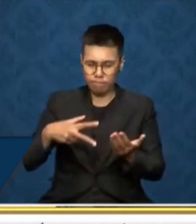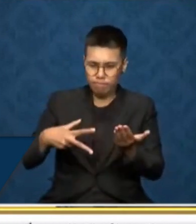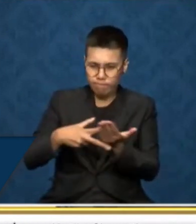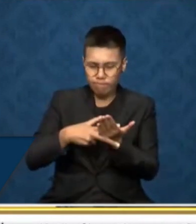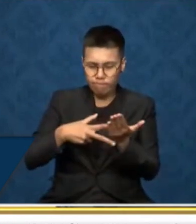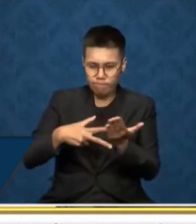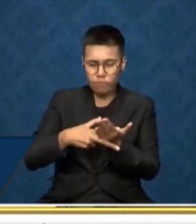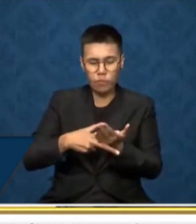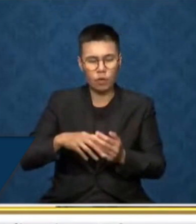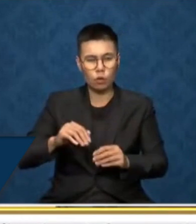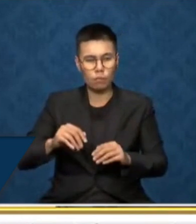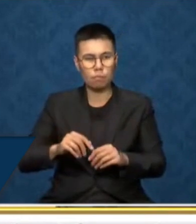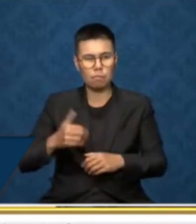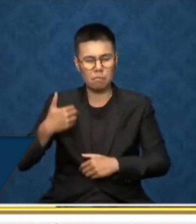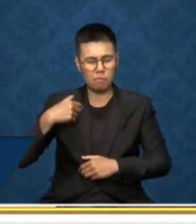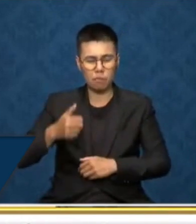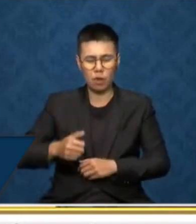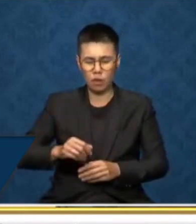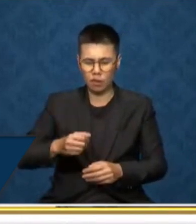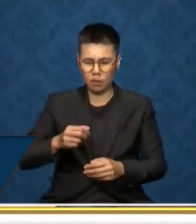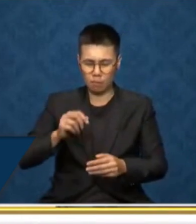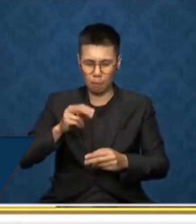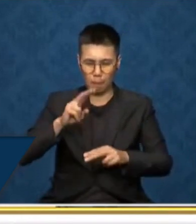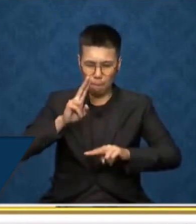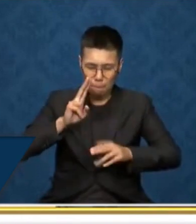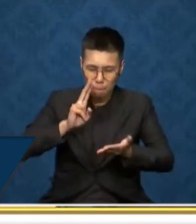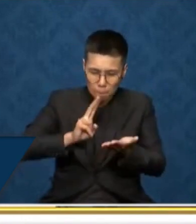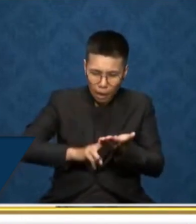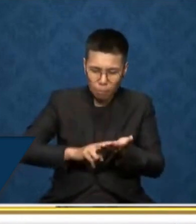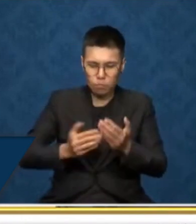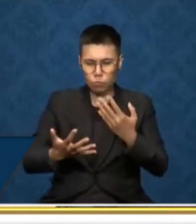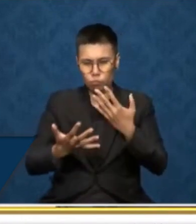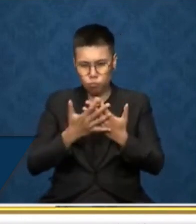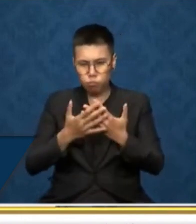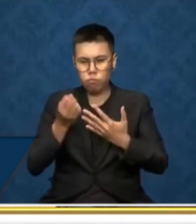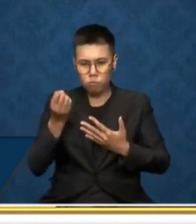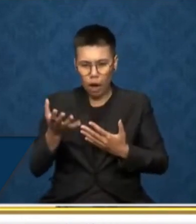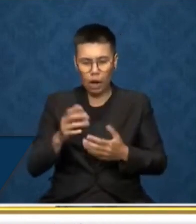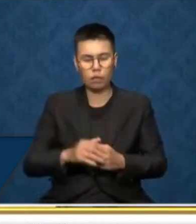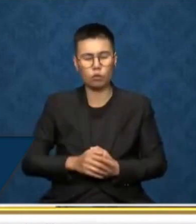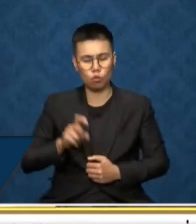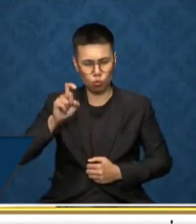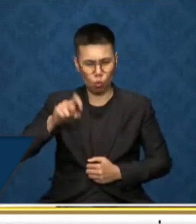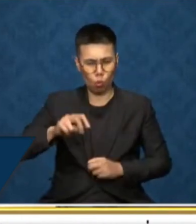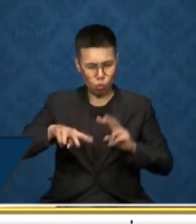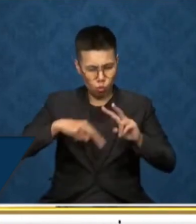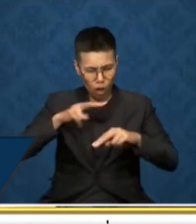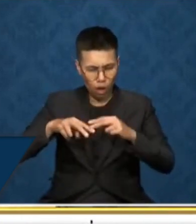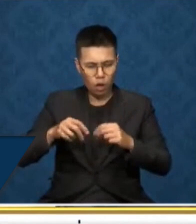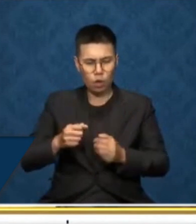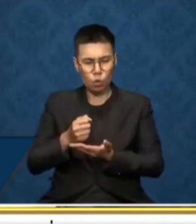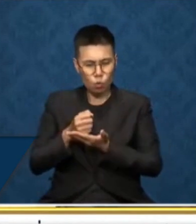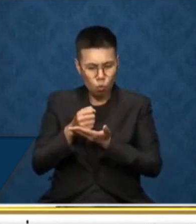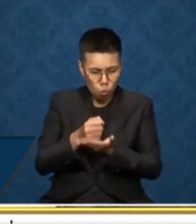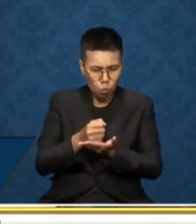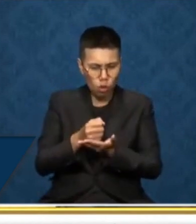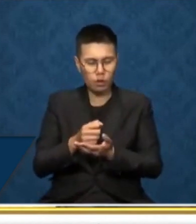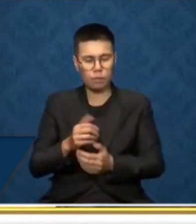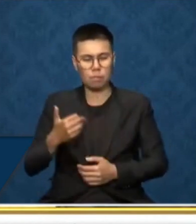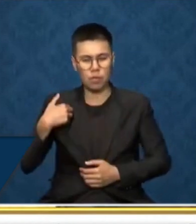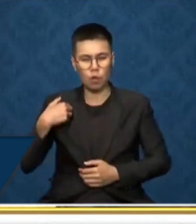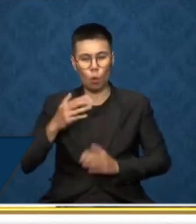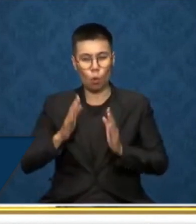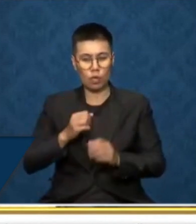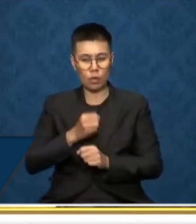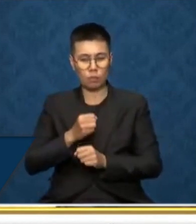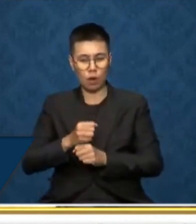านครับเพราะฉะนั้นเนี่ยอำนาจของเจ้าหน้าที่เองเนี่ยจะต้องมีการพิจารณาจัดการอย่างเหมาะสมนะครับทั้งเรื่องของอำนาจของเจ้าหน้าที่ทั้งตัวบทลงโ